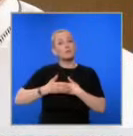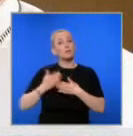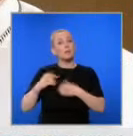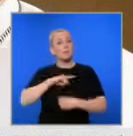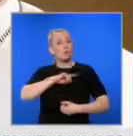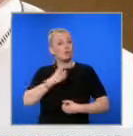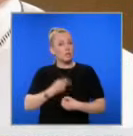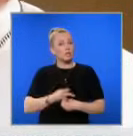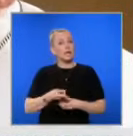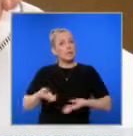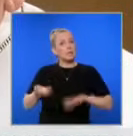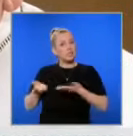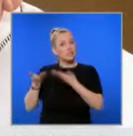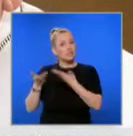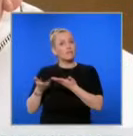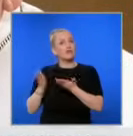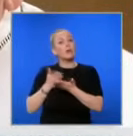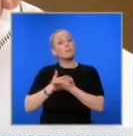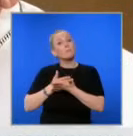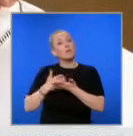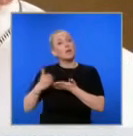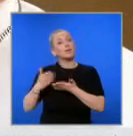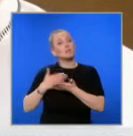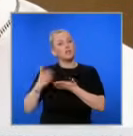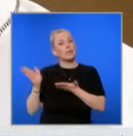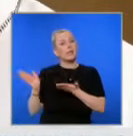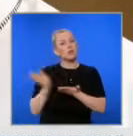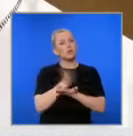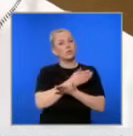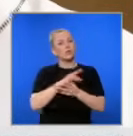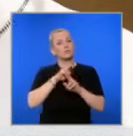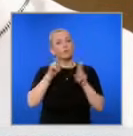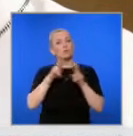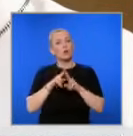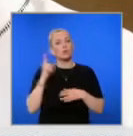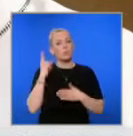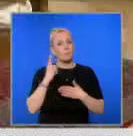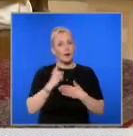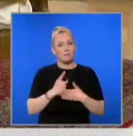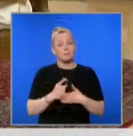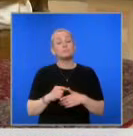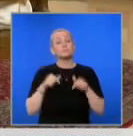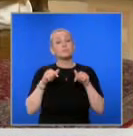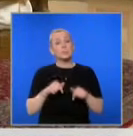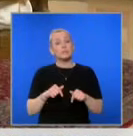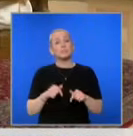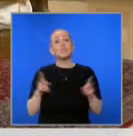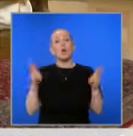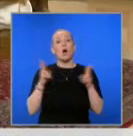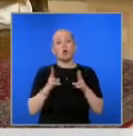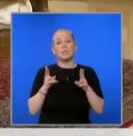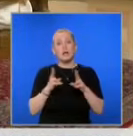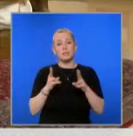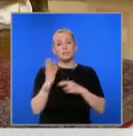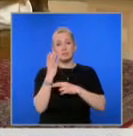насърчава по-силните да продължават да игнорират международното право. В събота беше публикуван отказ от интервю на папа Франциск за